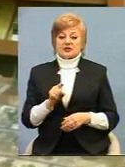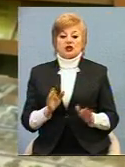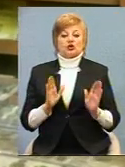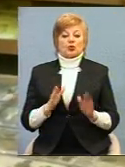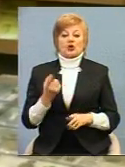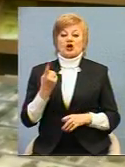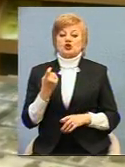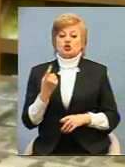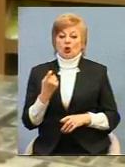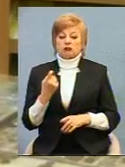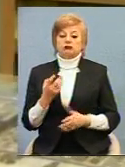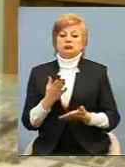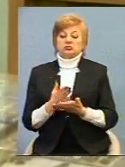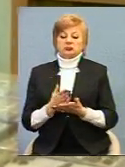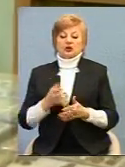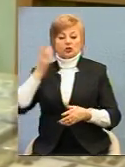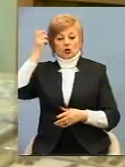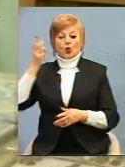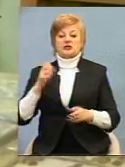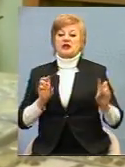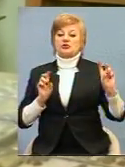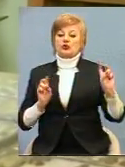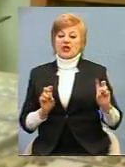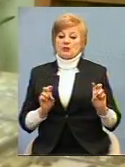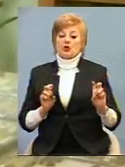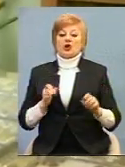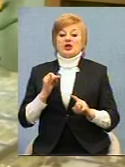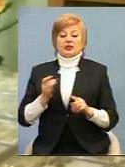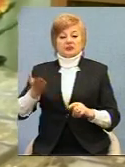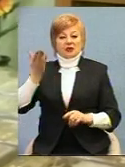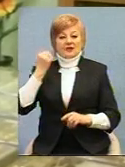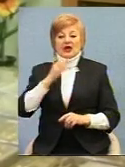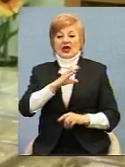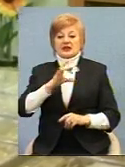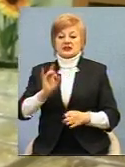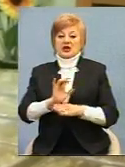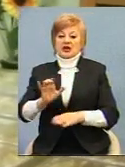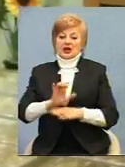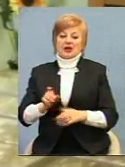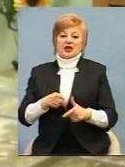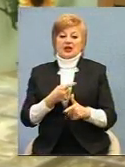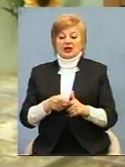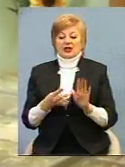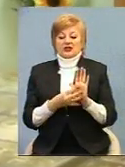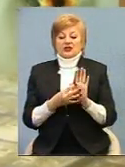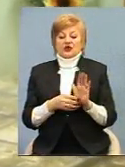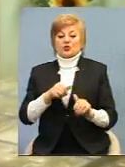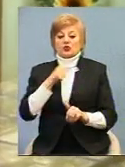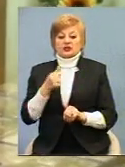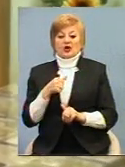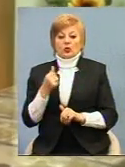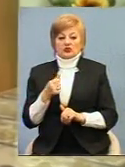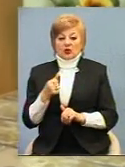близько сотні мають козацьку тематику і були виготовлені ще за радянських часів або в 90-ті роки минулого